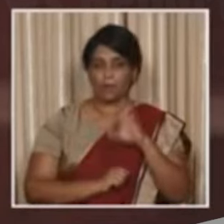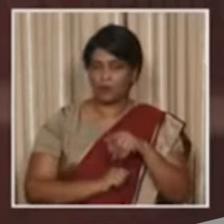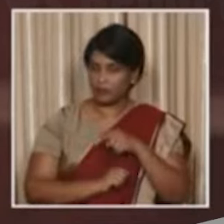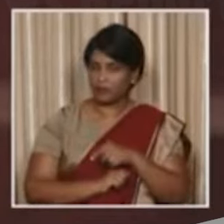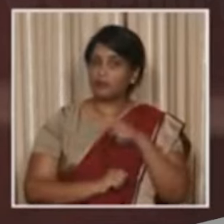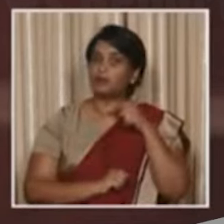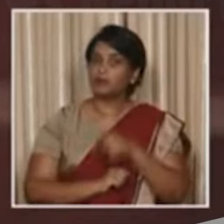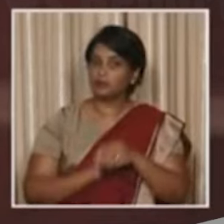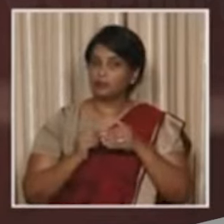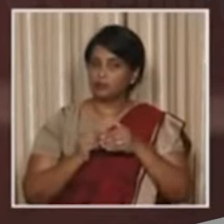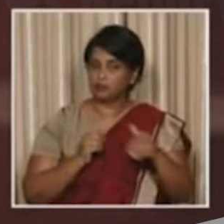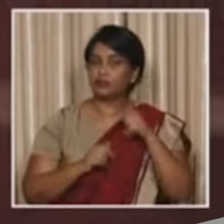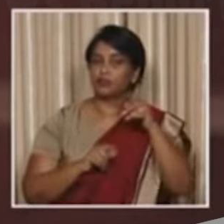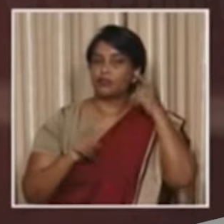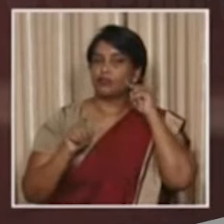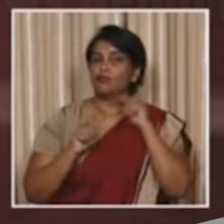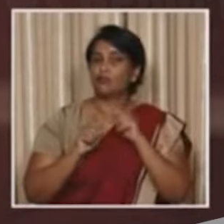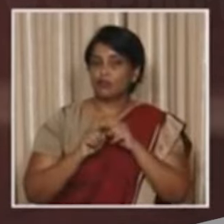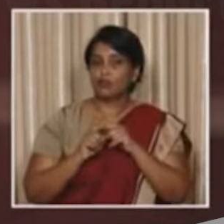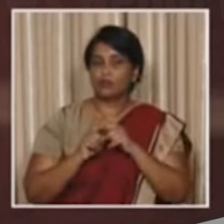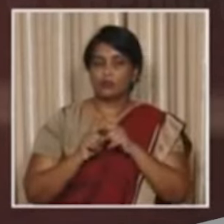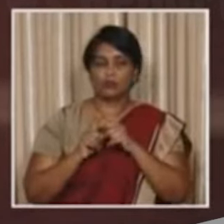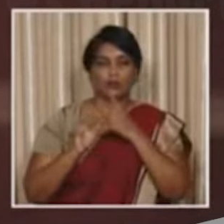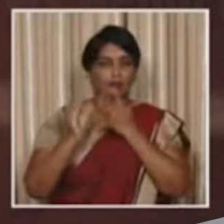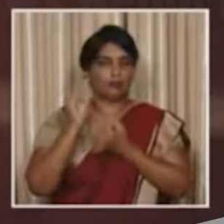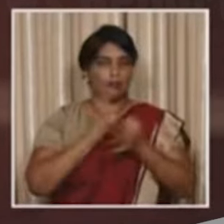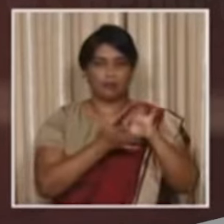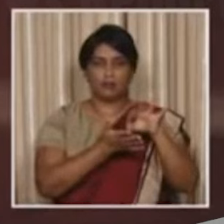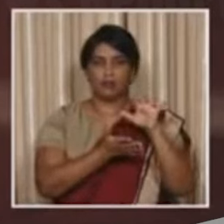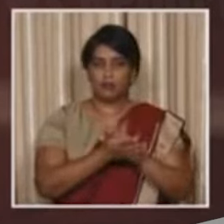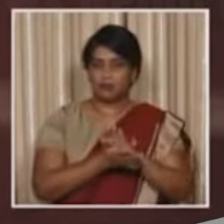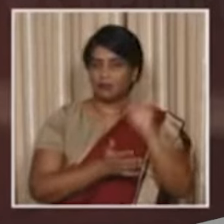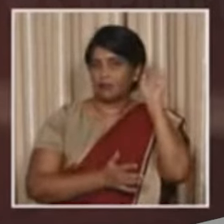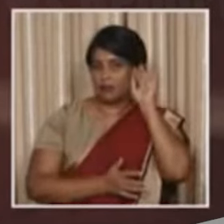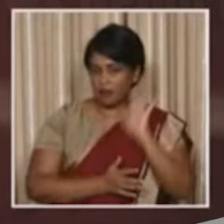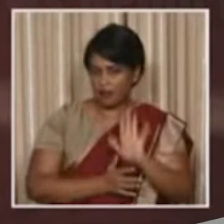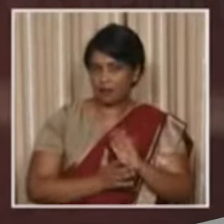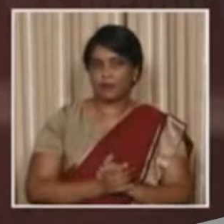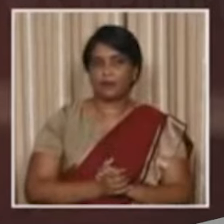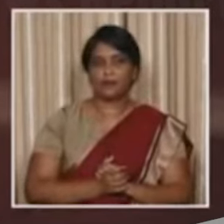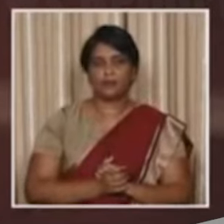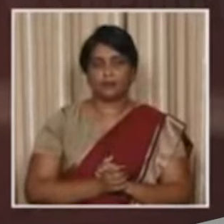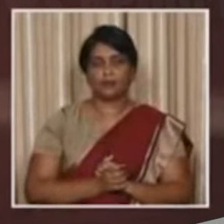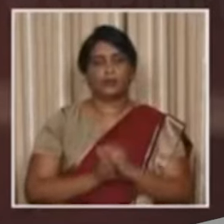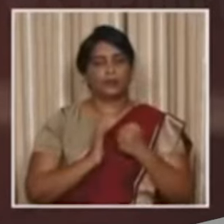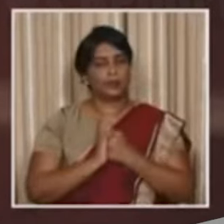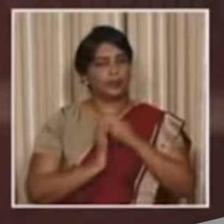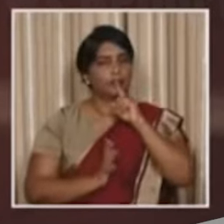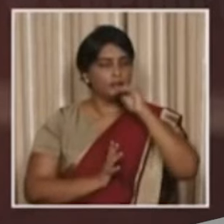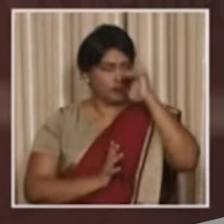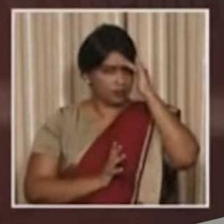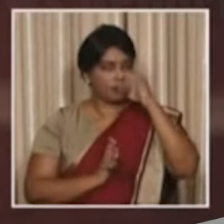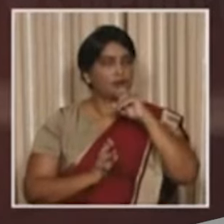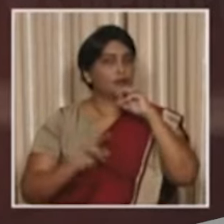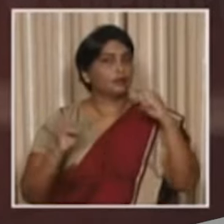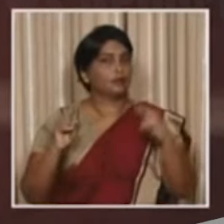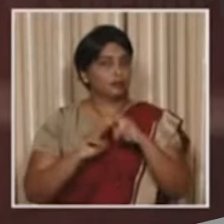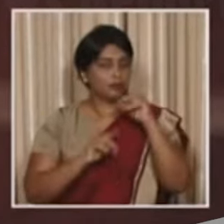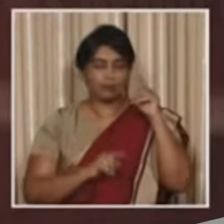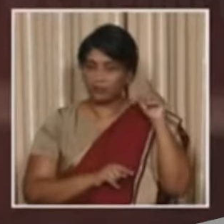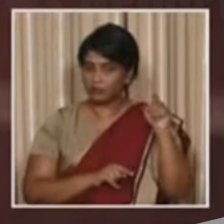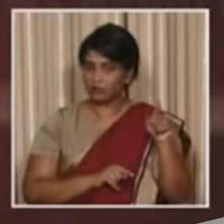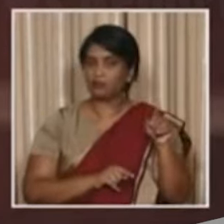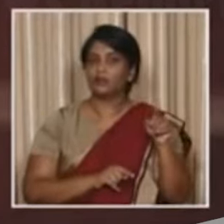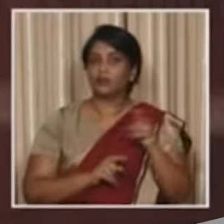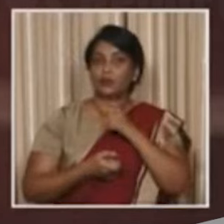මේ වන විටත් ඒ සම්බන්ධව පැමිණිලි ඉදිරිපත් කර ඇති බව දැනගන්නට ලැබී ඇත. Garu Kathanayaka Thumani Sreshthadhikaranaya